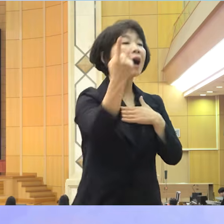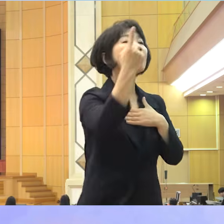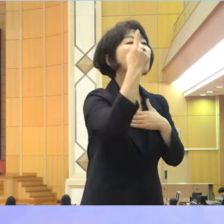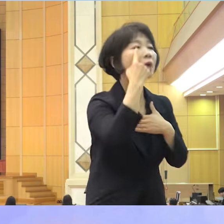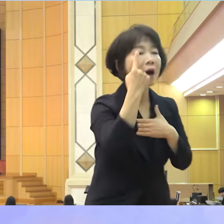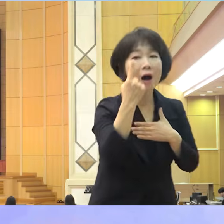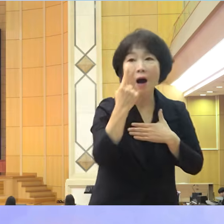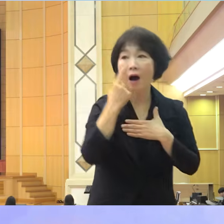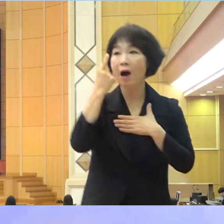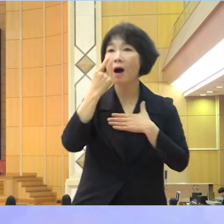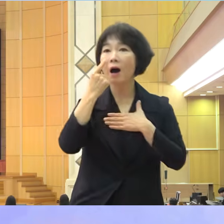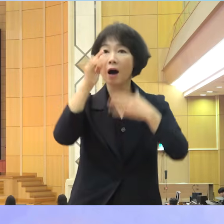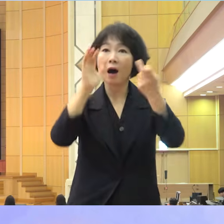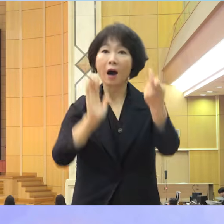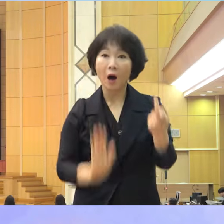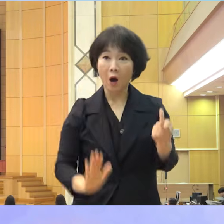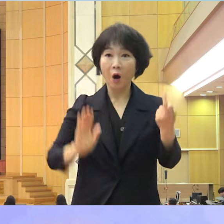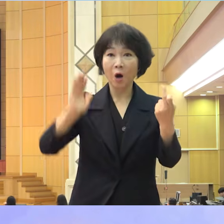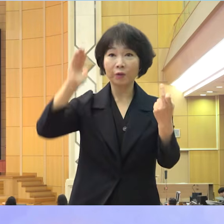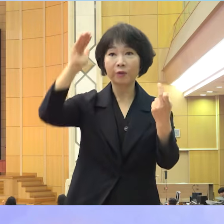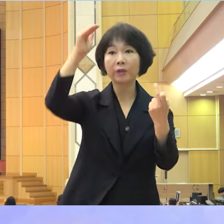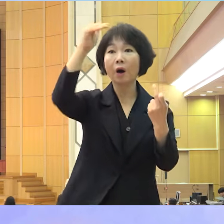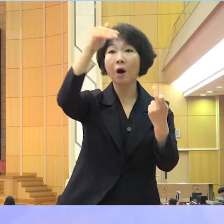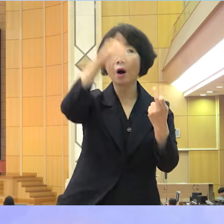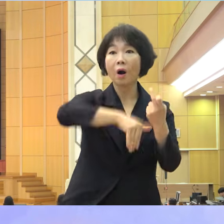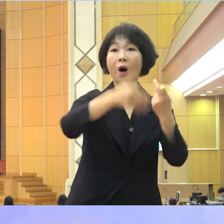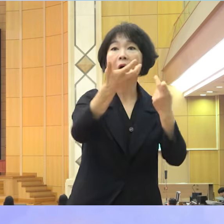한가운데 가보라.